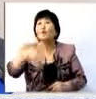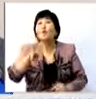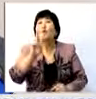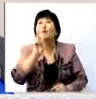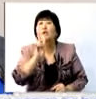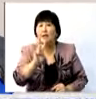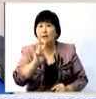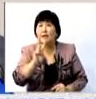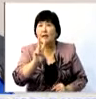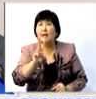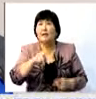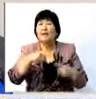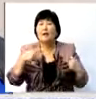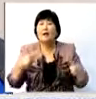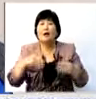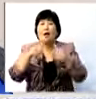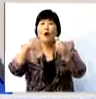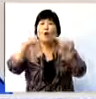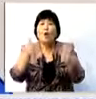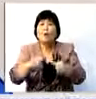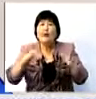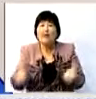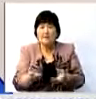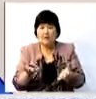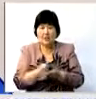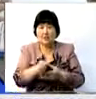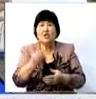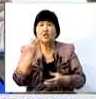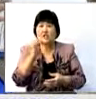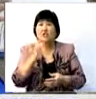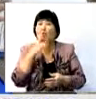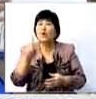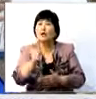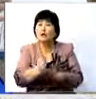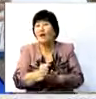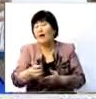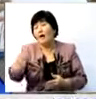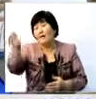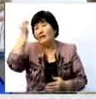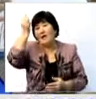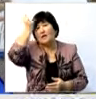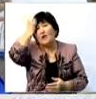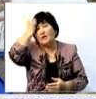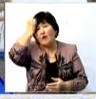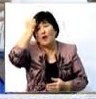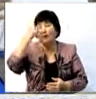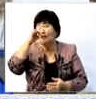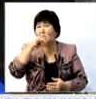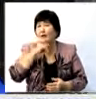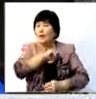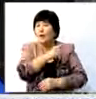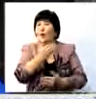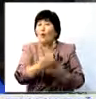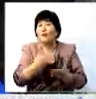бүтін қыш құмырады табылған. Бүгінде ол Мәскеудің шығыс мұражайында сақталды. Қазақтың есте сақтау қабілеті өте мықты. Оған